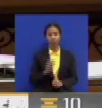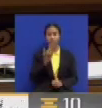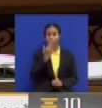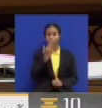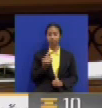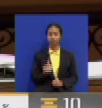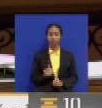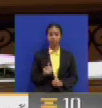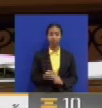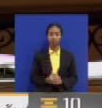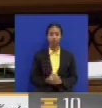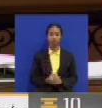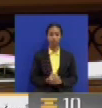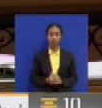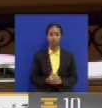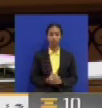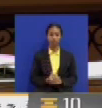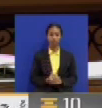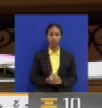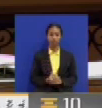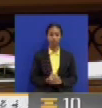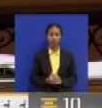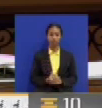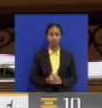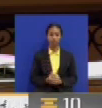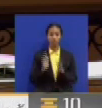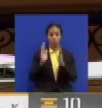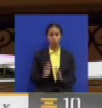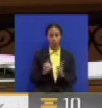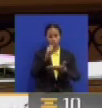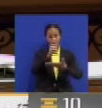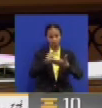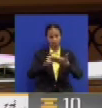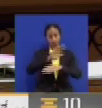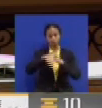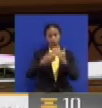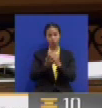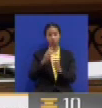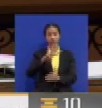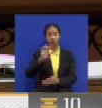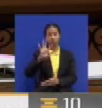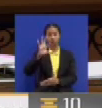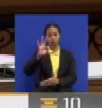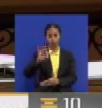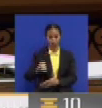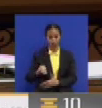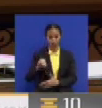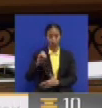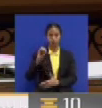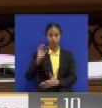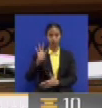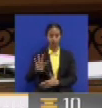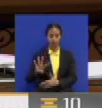มีงูเห่านะทุกอย่างนกก็ได้จิกหนอนแมลงนะต้นสตอก็สบายๆไปไม่มีหนอนแมลงมาจิกเพราะนกกระบอกจากการ